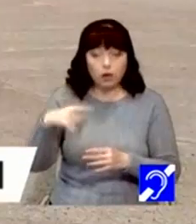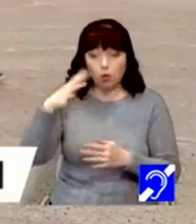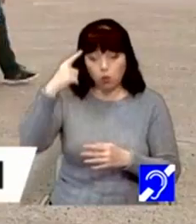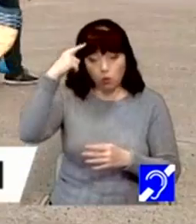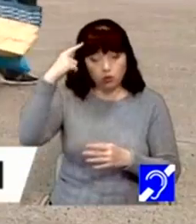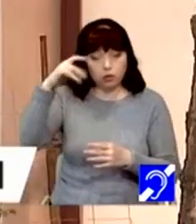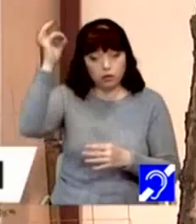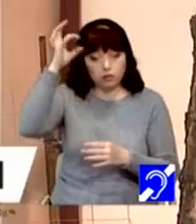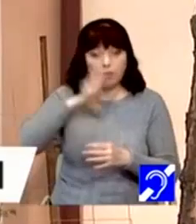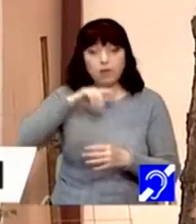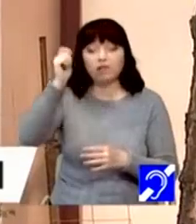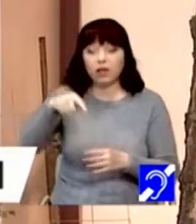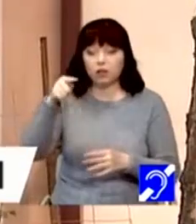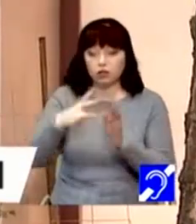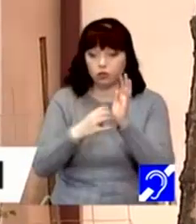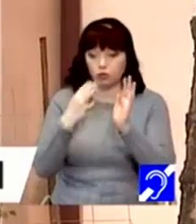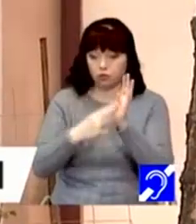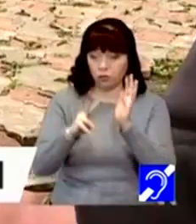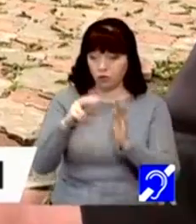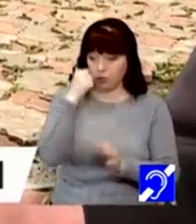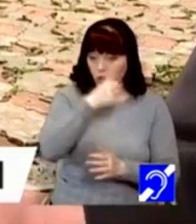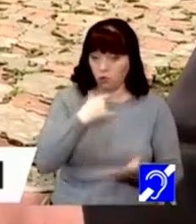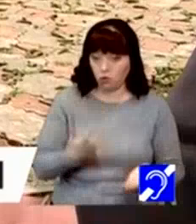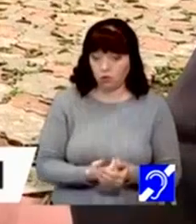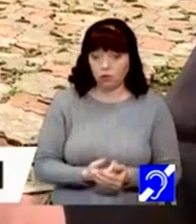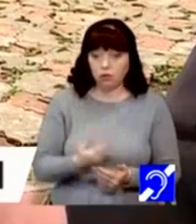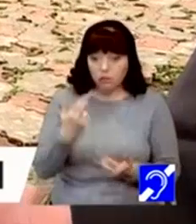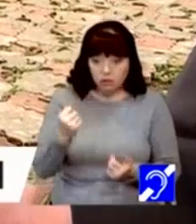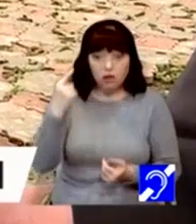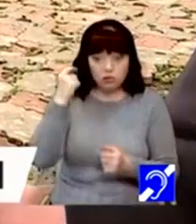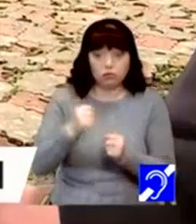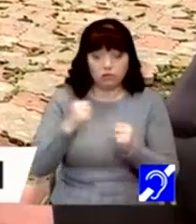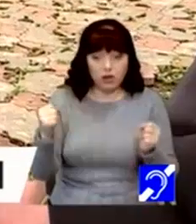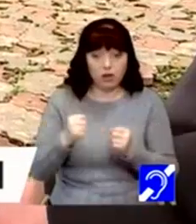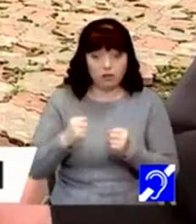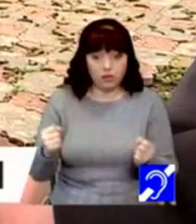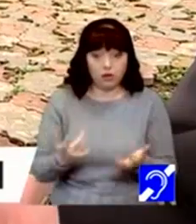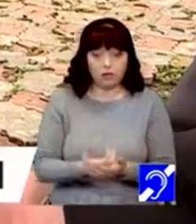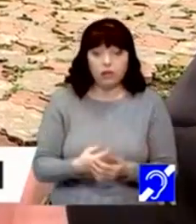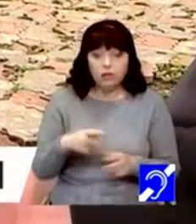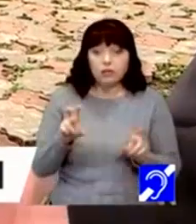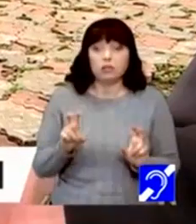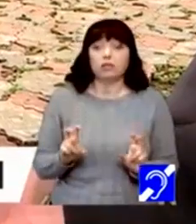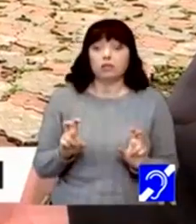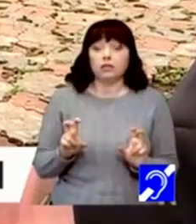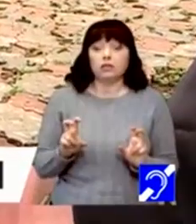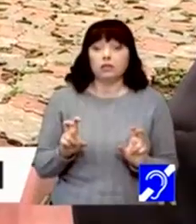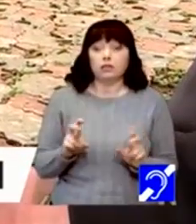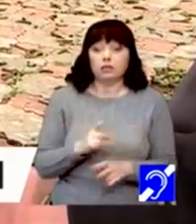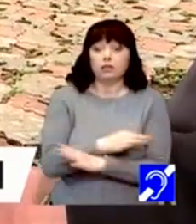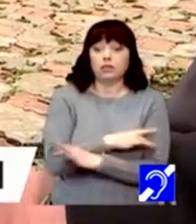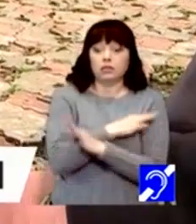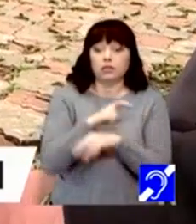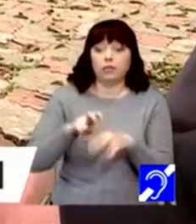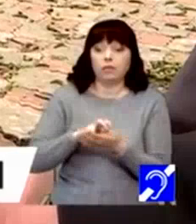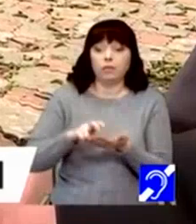gândul la ororile Războiului din 1992 cauzând că explodează să studiem frica în